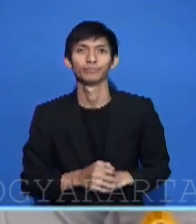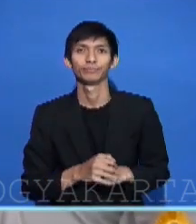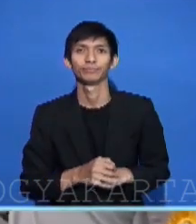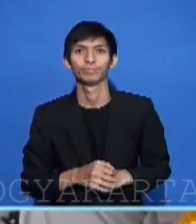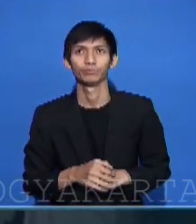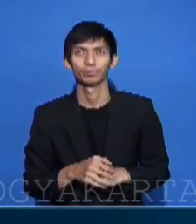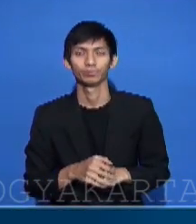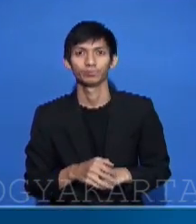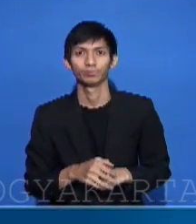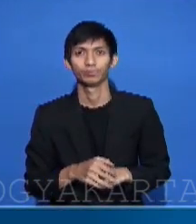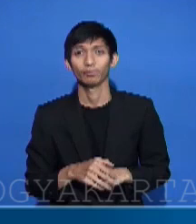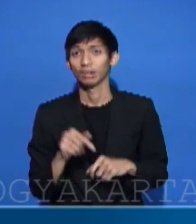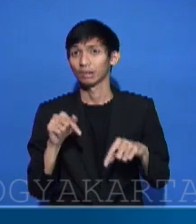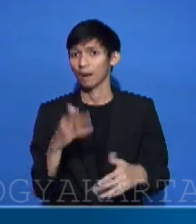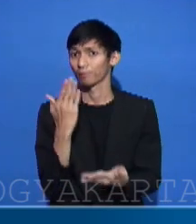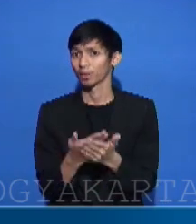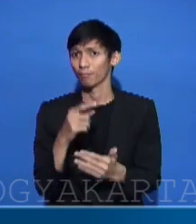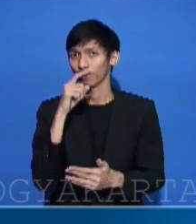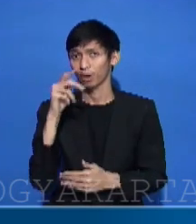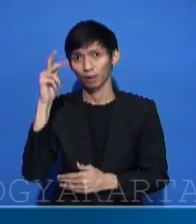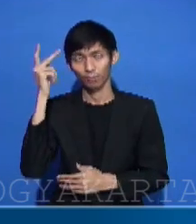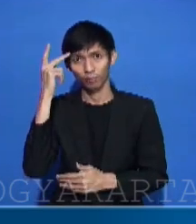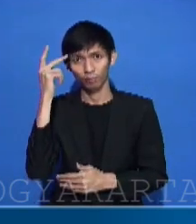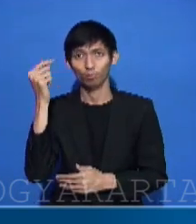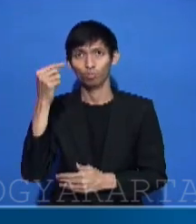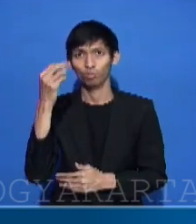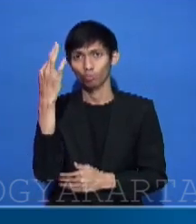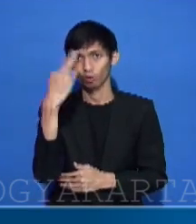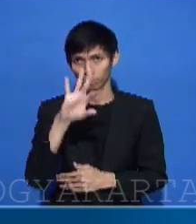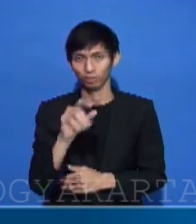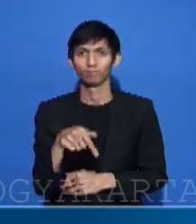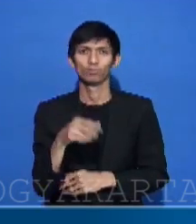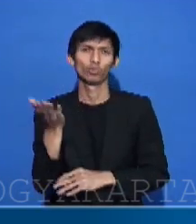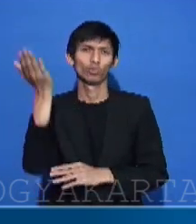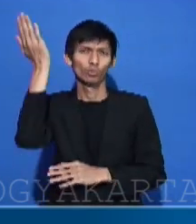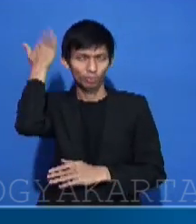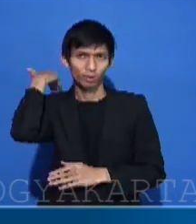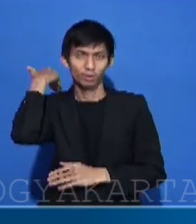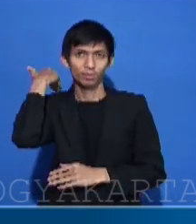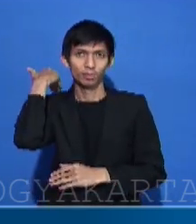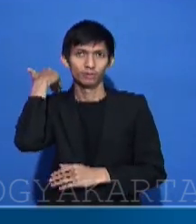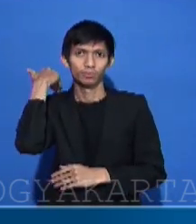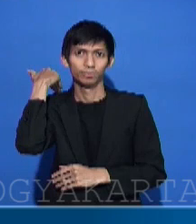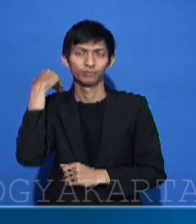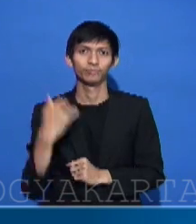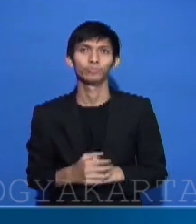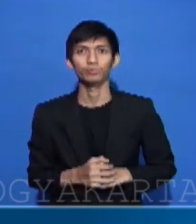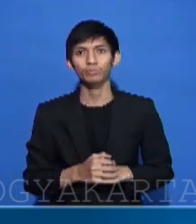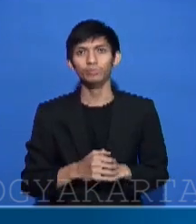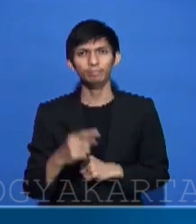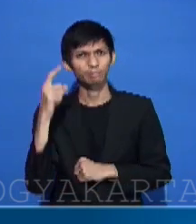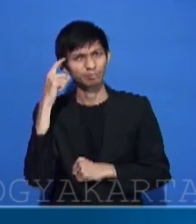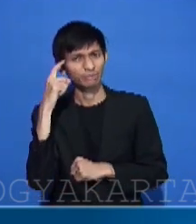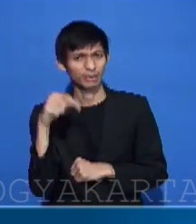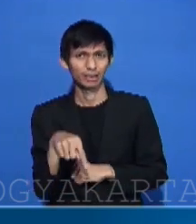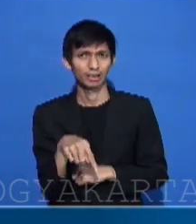Bapak Kapolri langsung Bapak kapori ini sudah lama ini apa namanya memikirkan ini